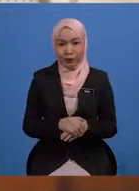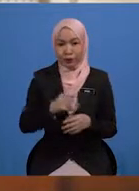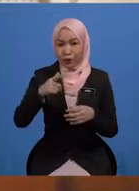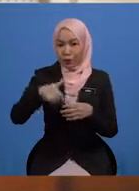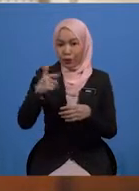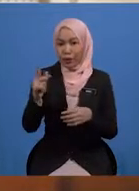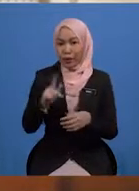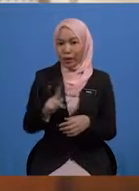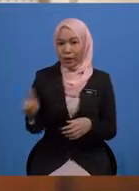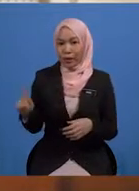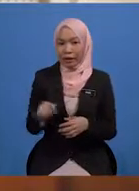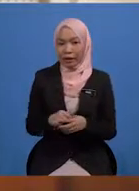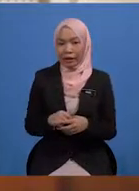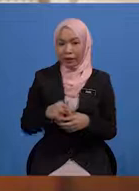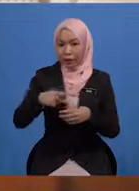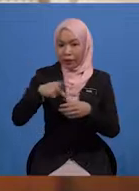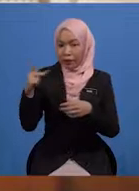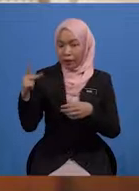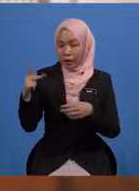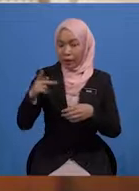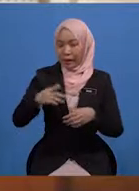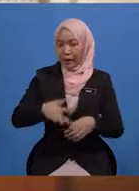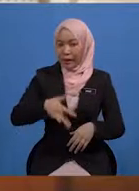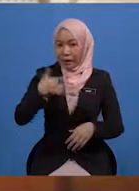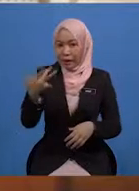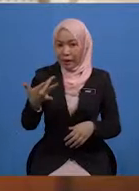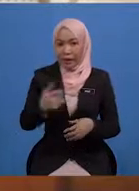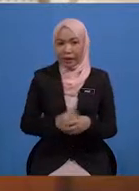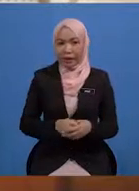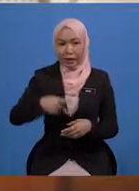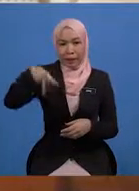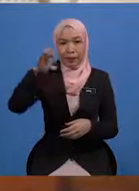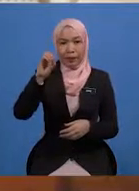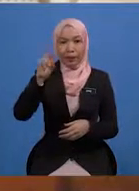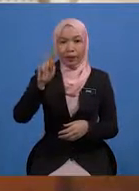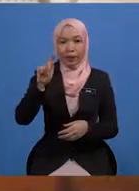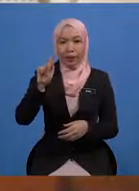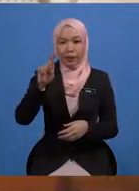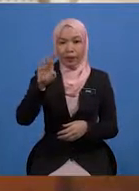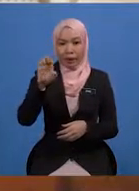perasaan, mengabadikan potret sebagai alat propaganda,